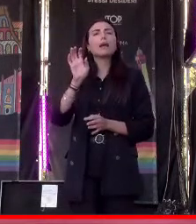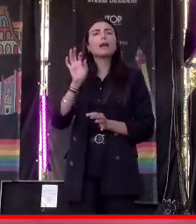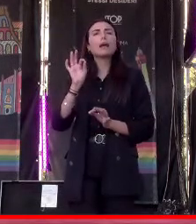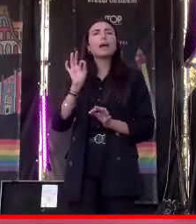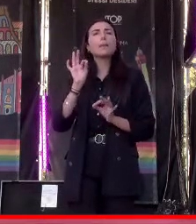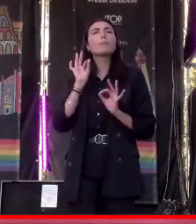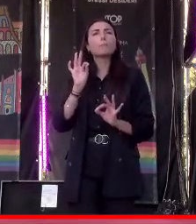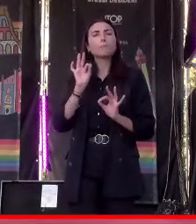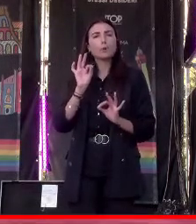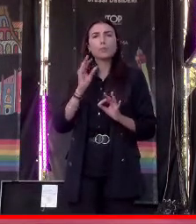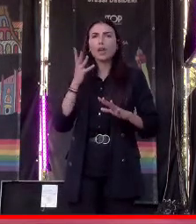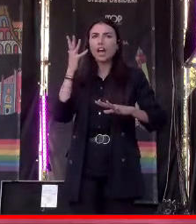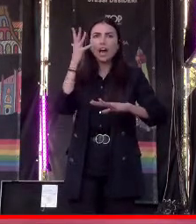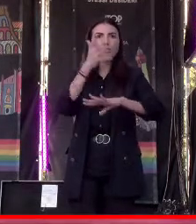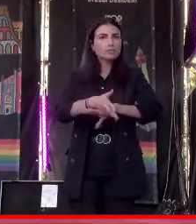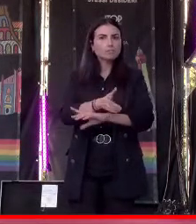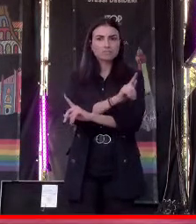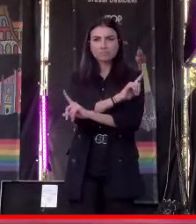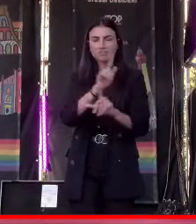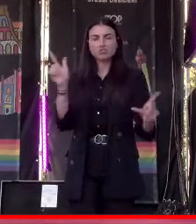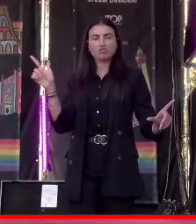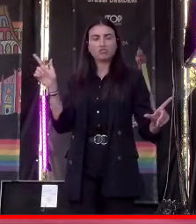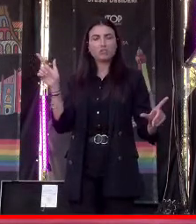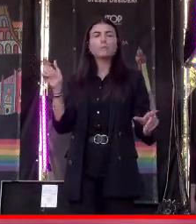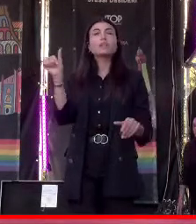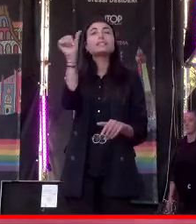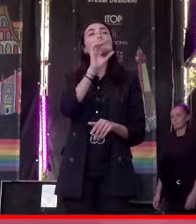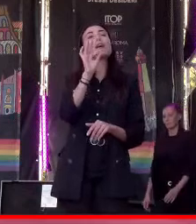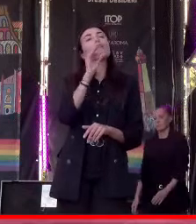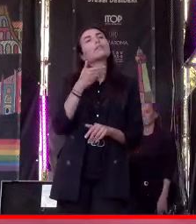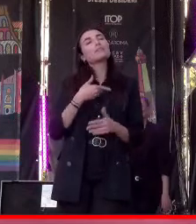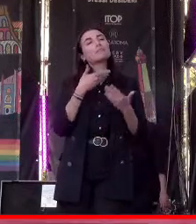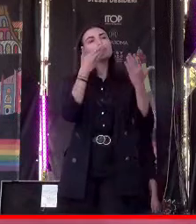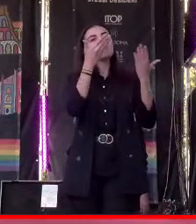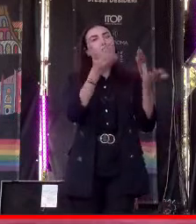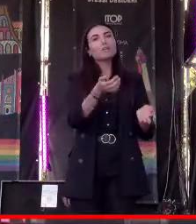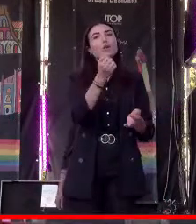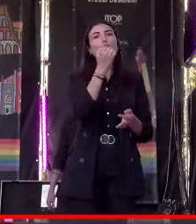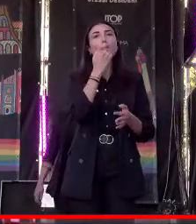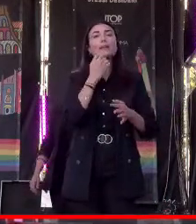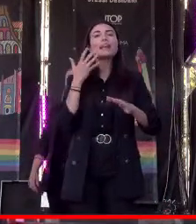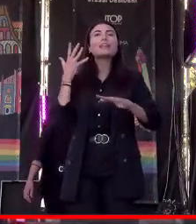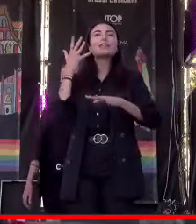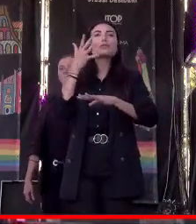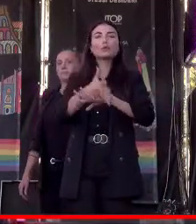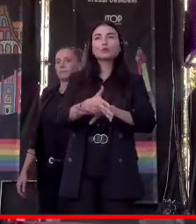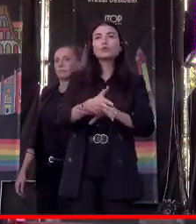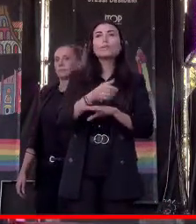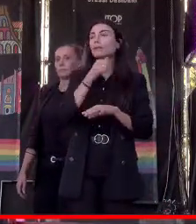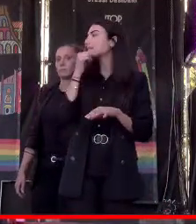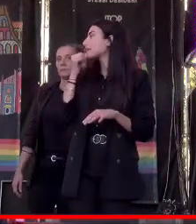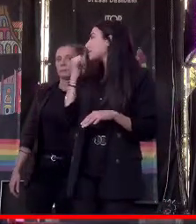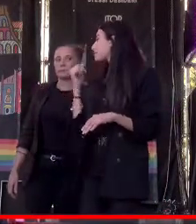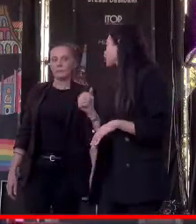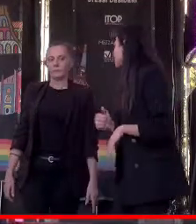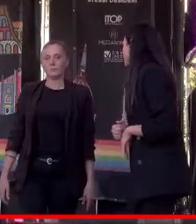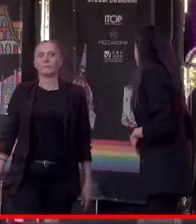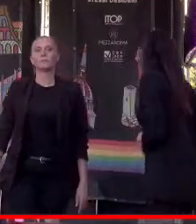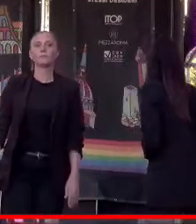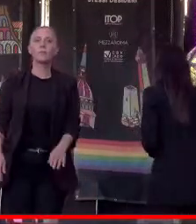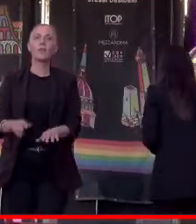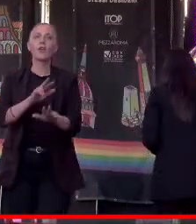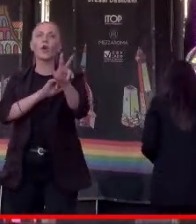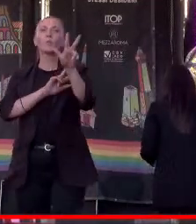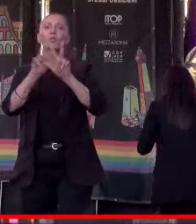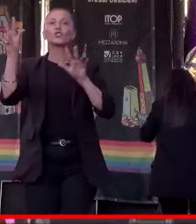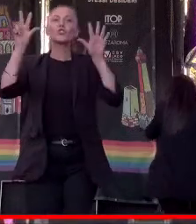resa completamente inaccessibile. Silvia Ferrucci, torniamo a te, scusa per l'interruzione, ma era necessaria, come avrai capito. E l'ottavo municipio ha